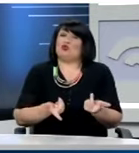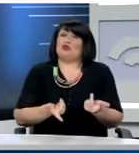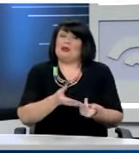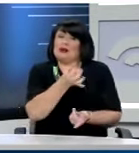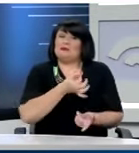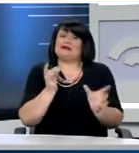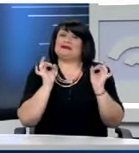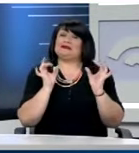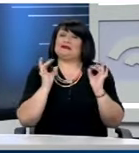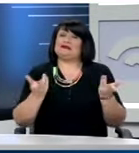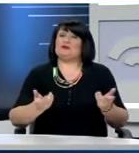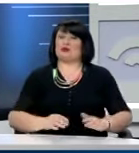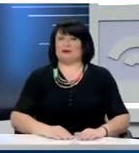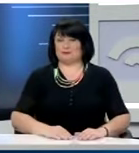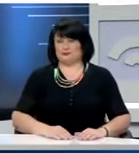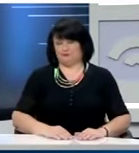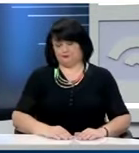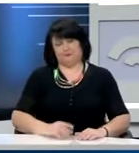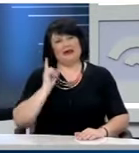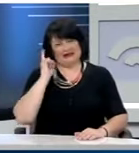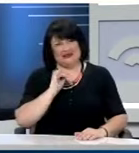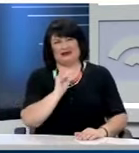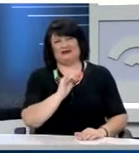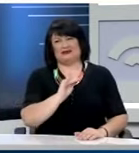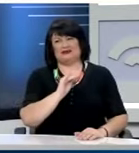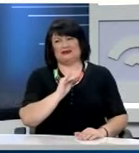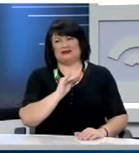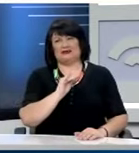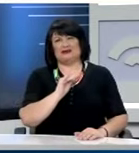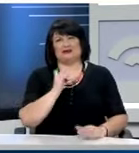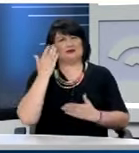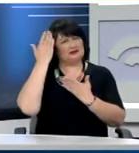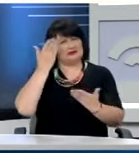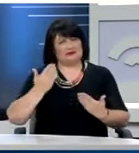Ξέρετε, κύριε Μητσοτάκη, κύριε και κύριοι συνάδελφοι, δεν μας περιποιεί η τιμή.